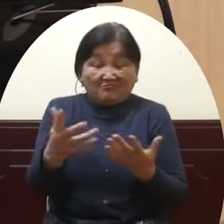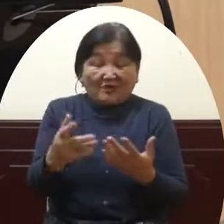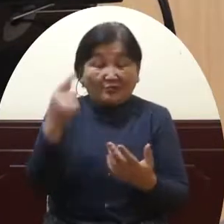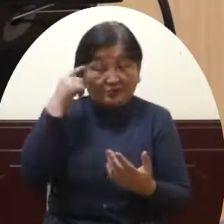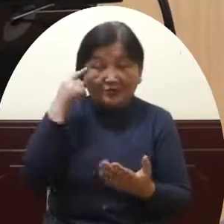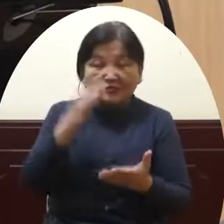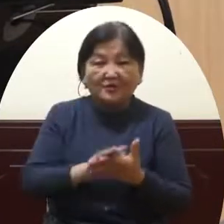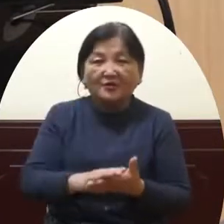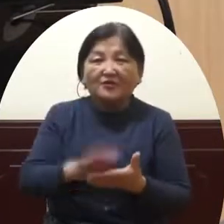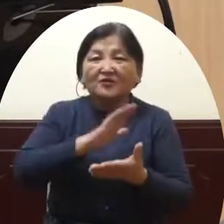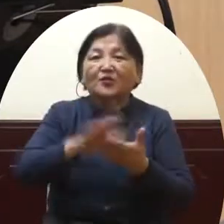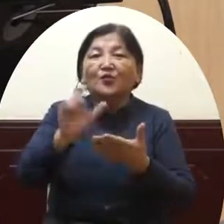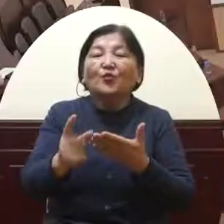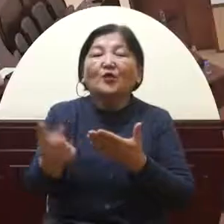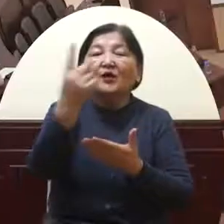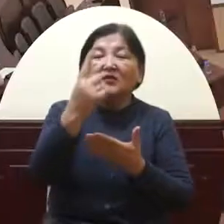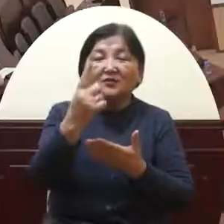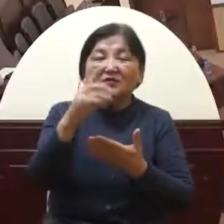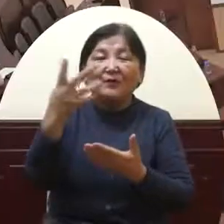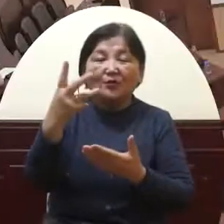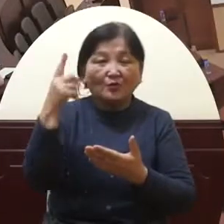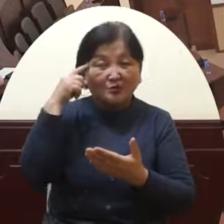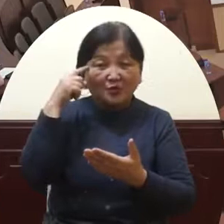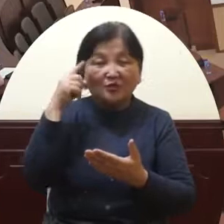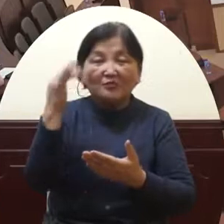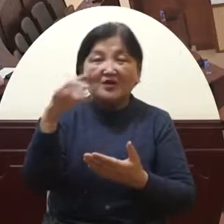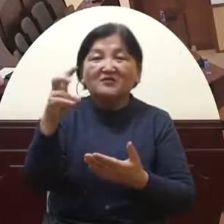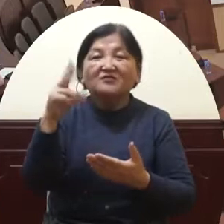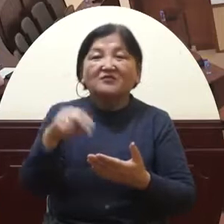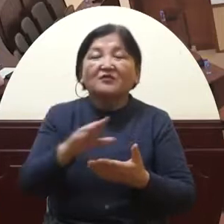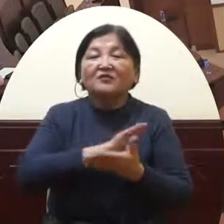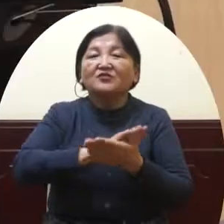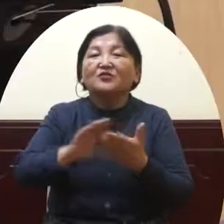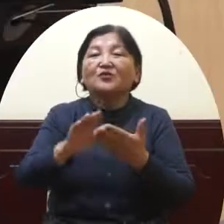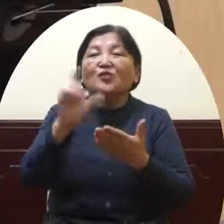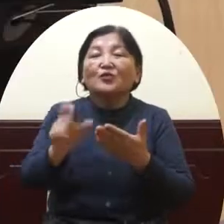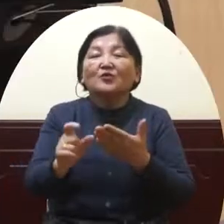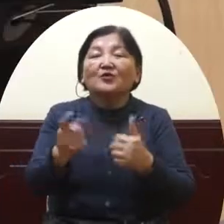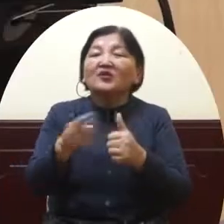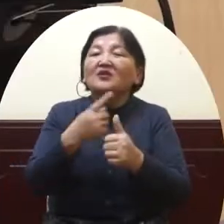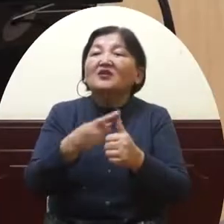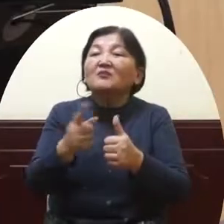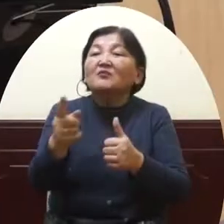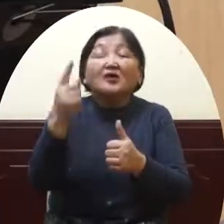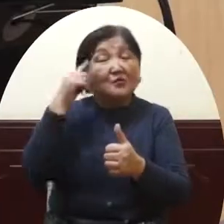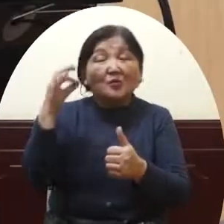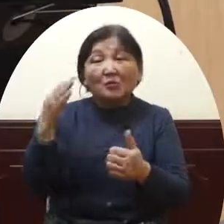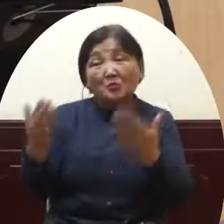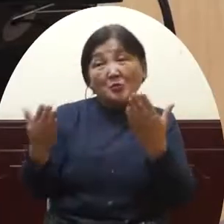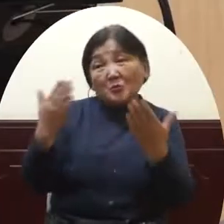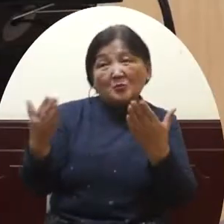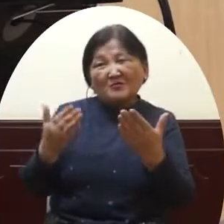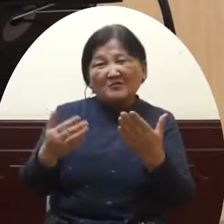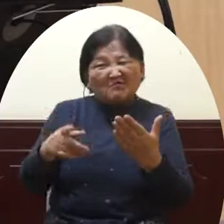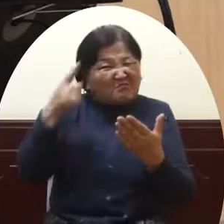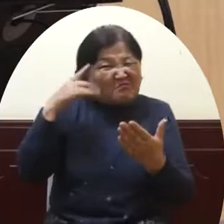Магадгүй сонгогчд шинэ хүн гарч ирнэ гэж бодож байгаа ч ихсэн нөгөө шинэ хүн нь хэн байх вэ гэдэг дээр бас эргэлзэж хагаад хуучнаа